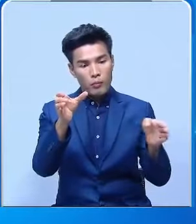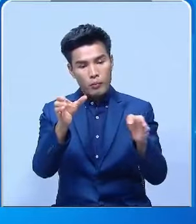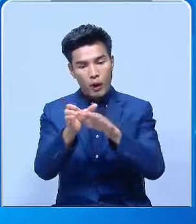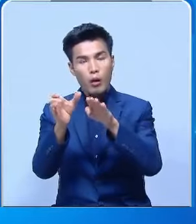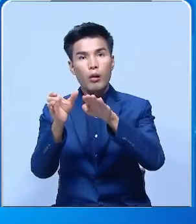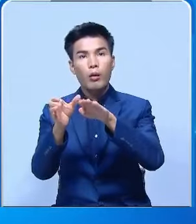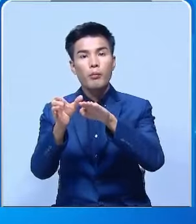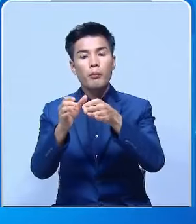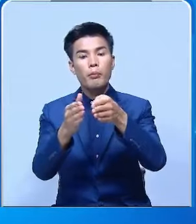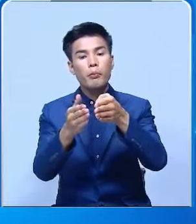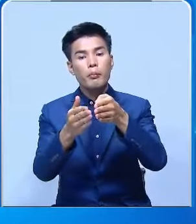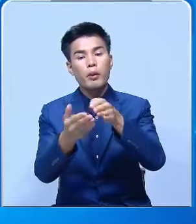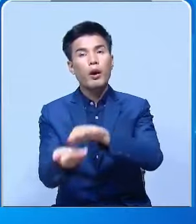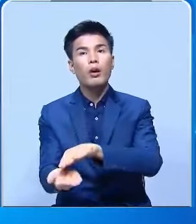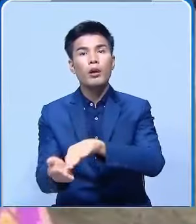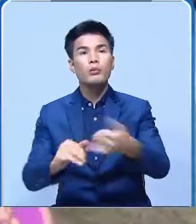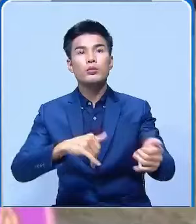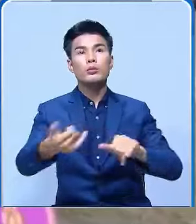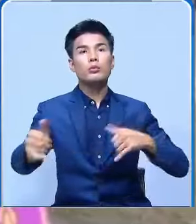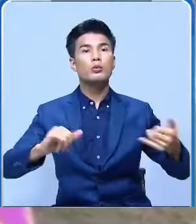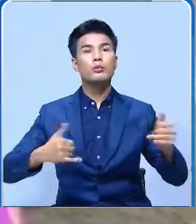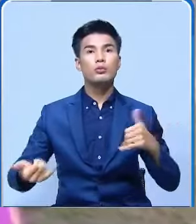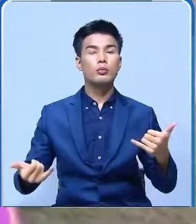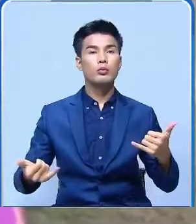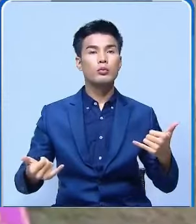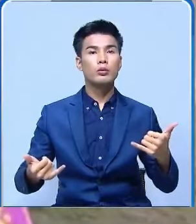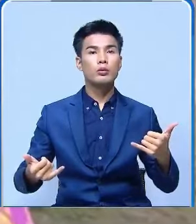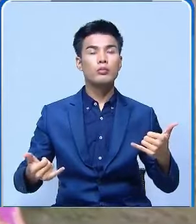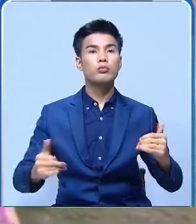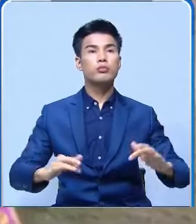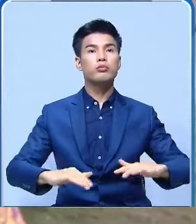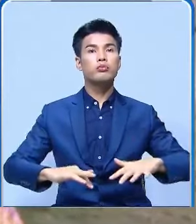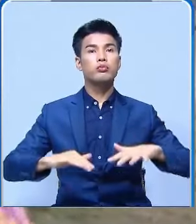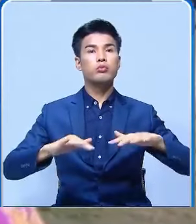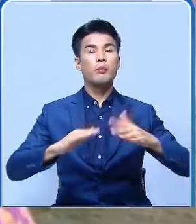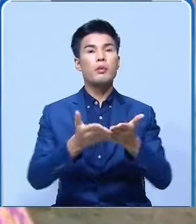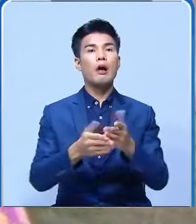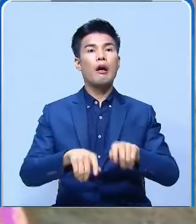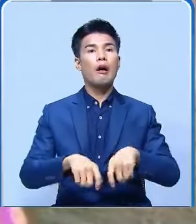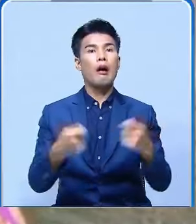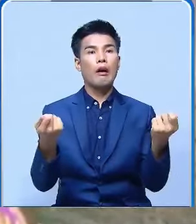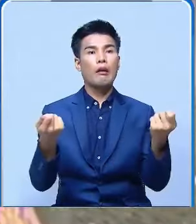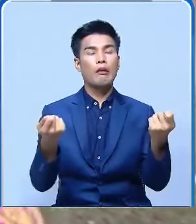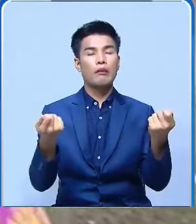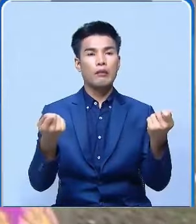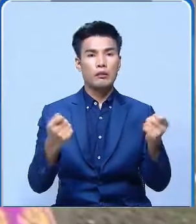ลูกเรือก็ลงกระจัดกระจายแล้วน้ำก็อัดเรือเข้าไปเรือก็หัก ไปเลย